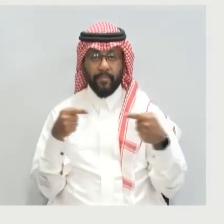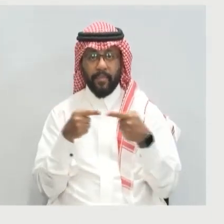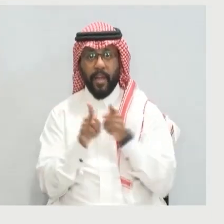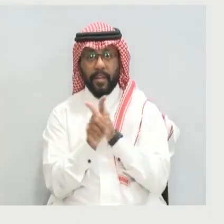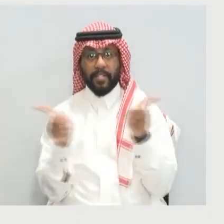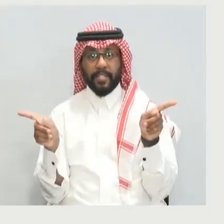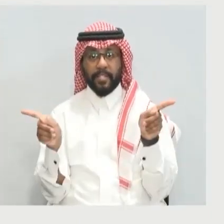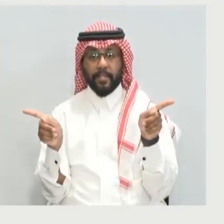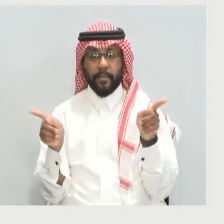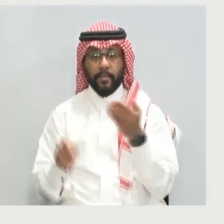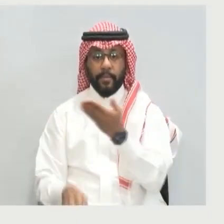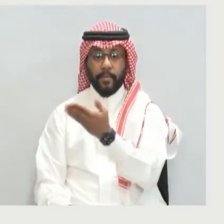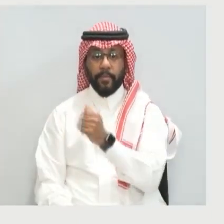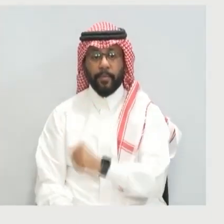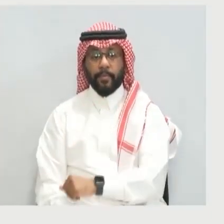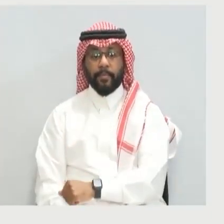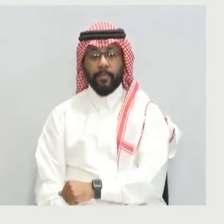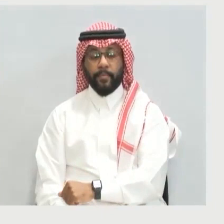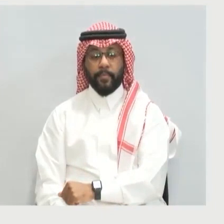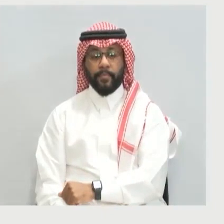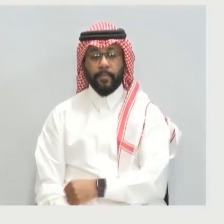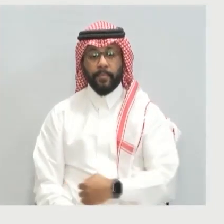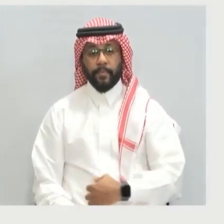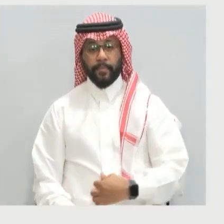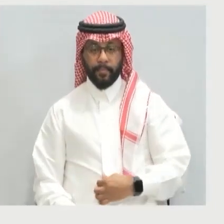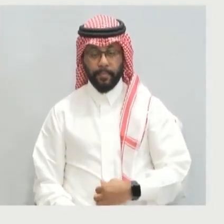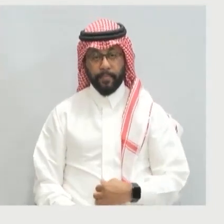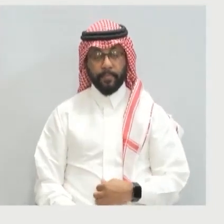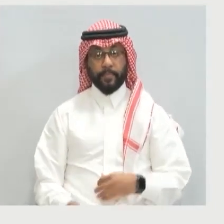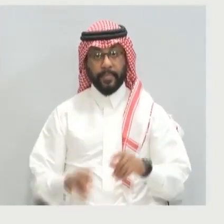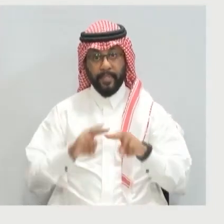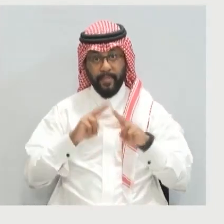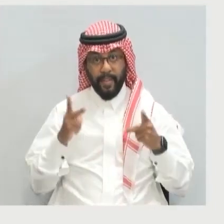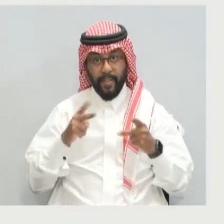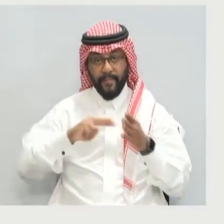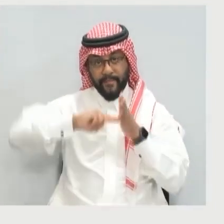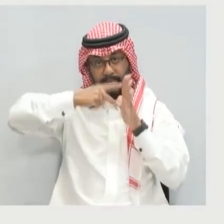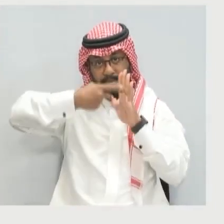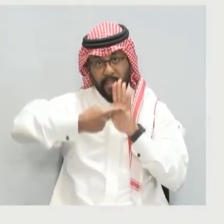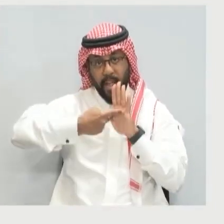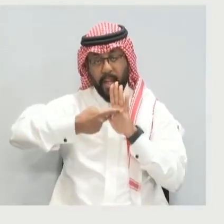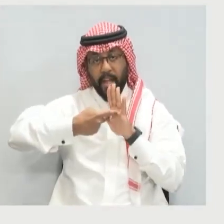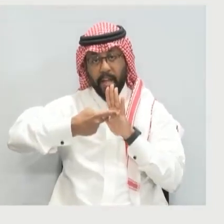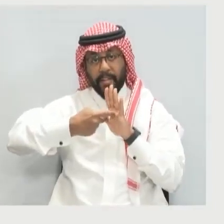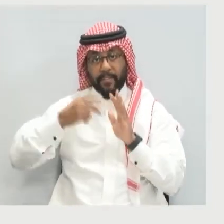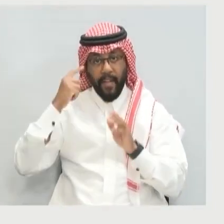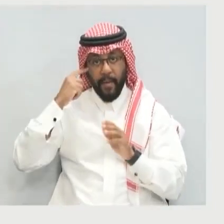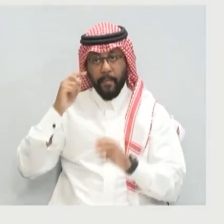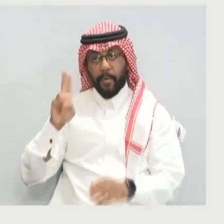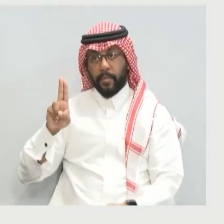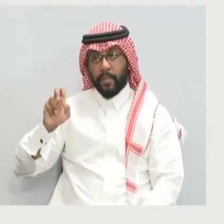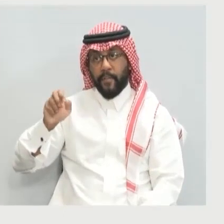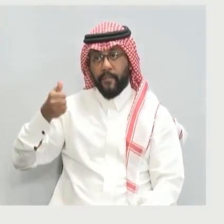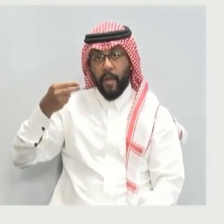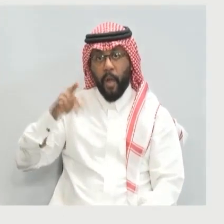اذا لاحظ هنا النواتج اصبحت متفاعلات والمتفاعلات اصبحت نواتج ايضا